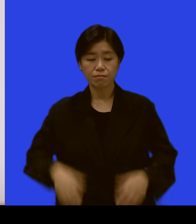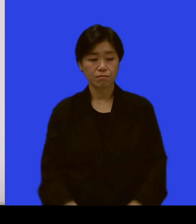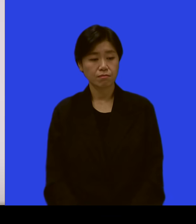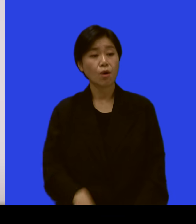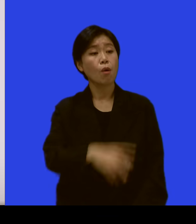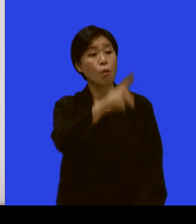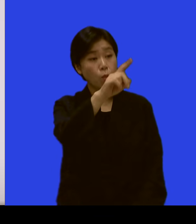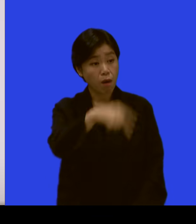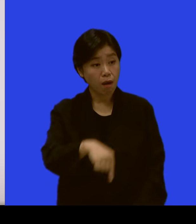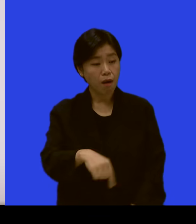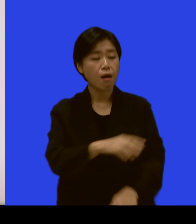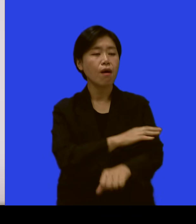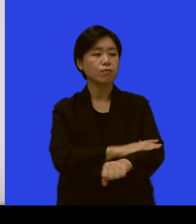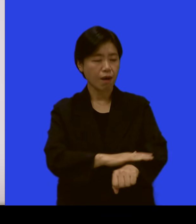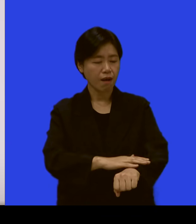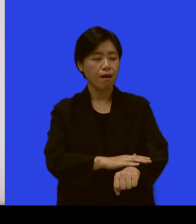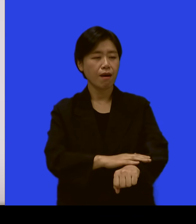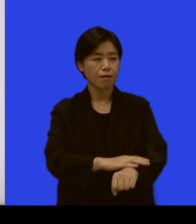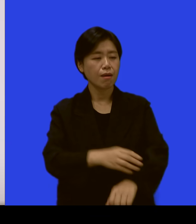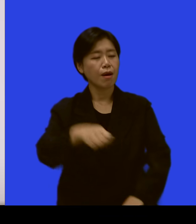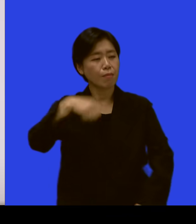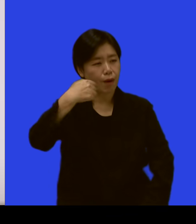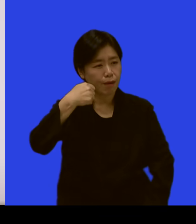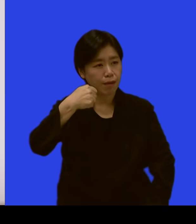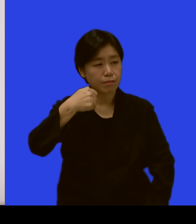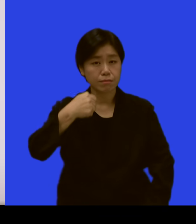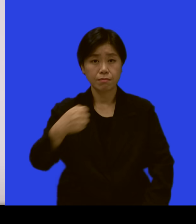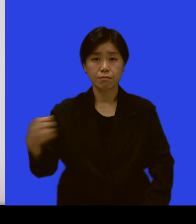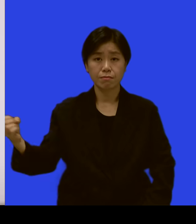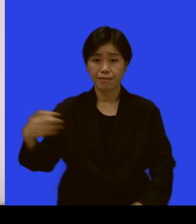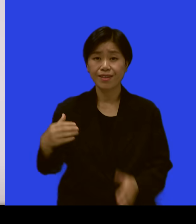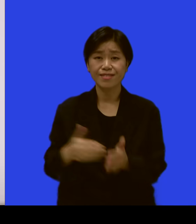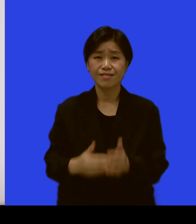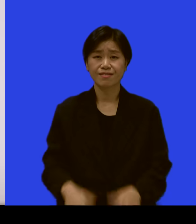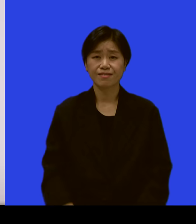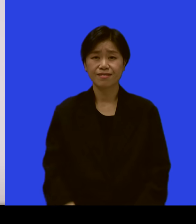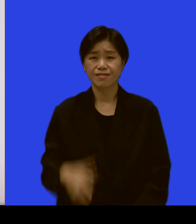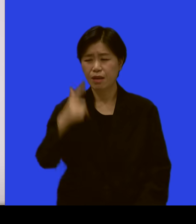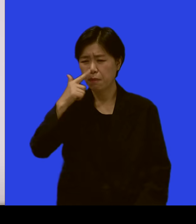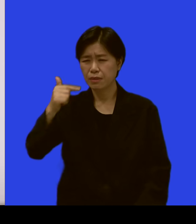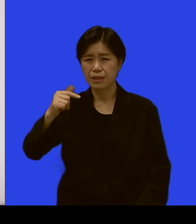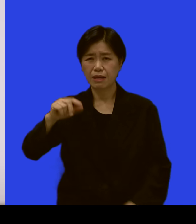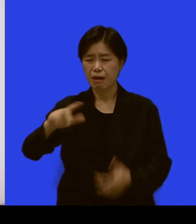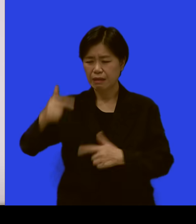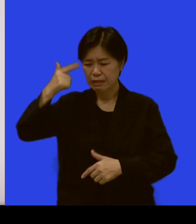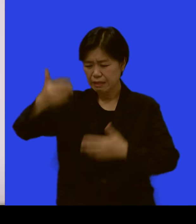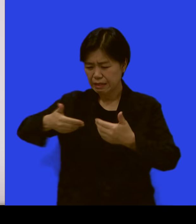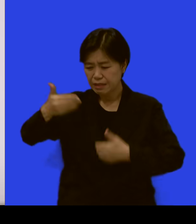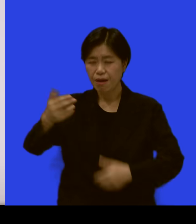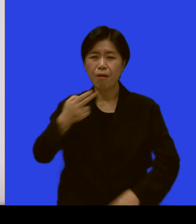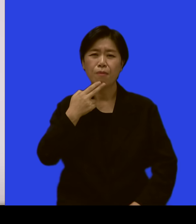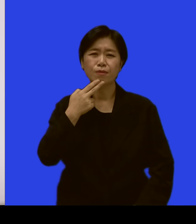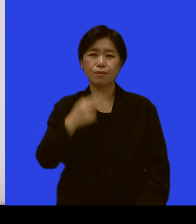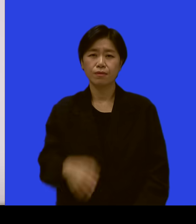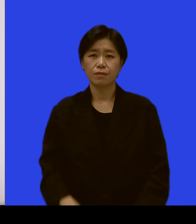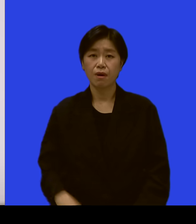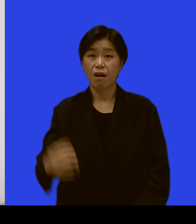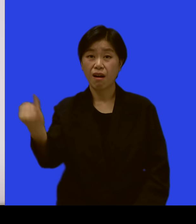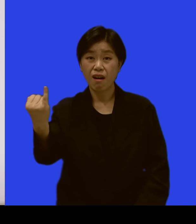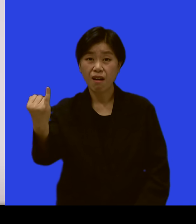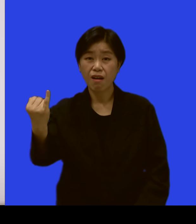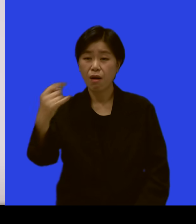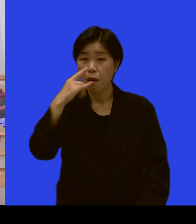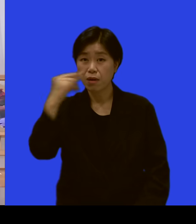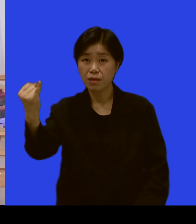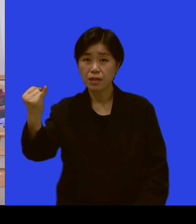왔냐, 잘 왔다, 밥 먹자, 뭐 그 정도. 아버지는 뭘 많이 안 물어보셨어요. 어머님은 어머님은 오시죠? 많이